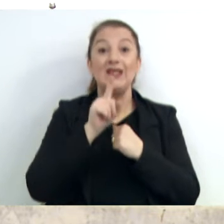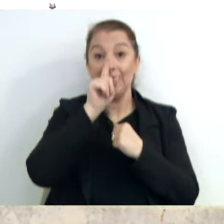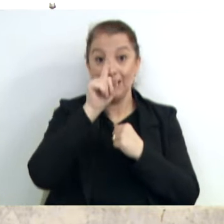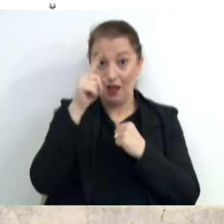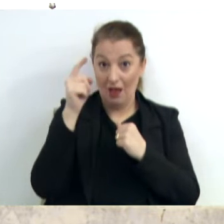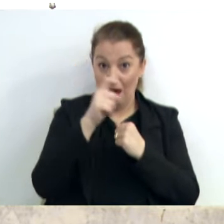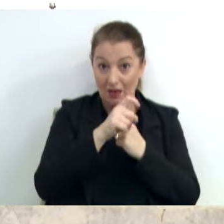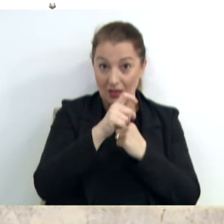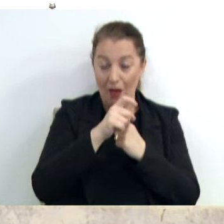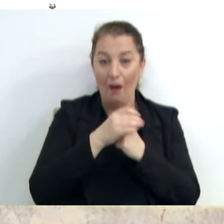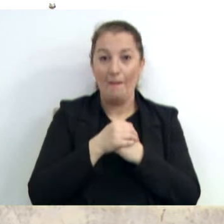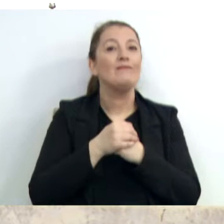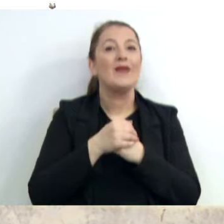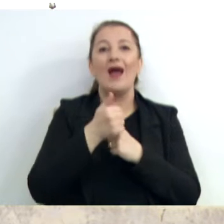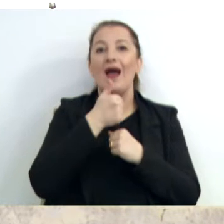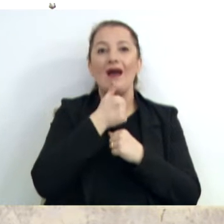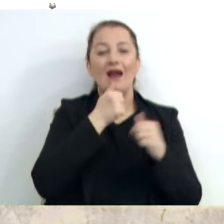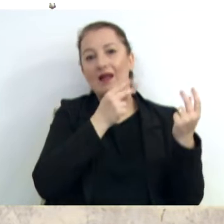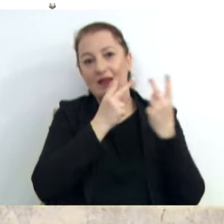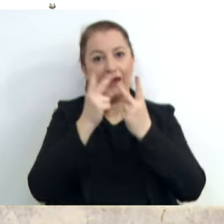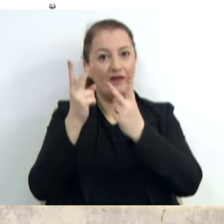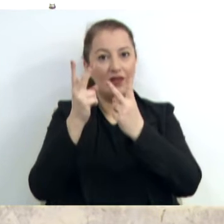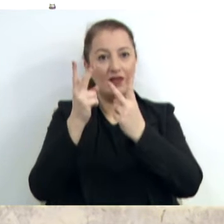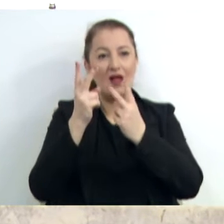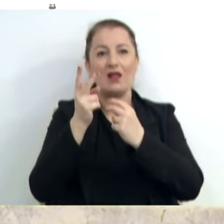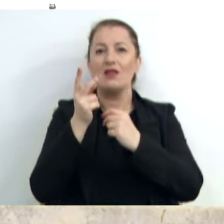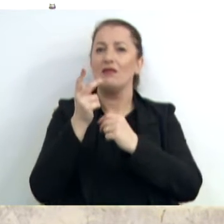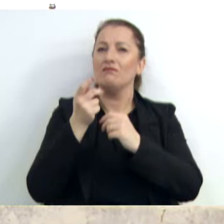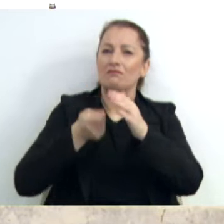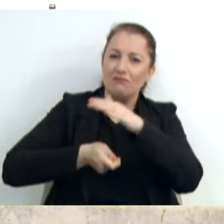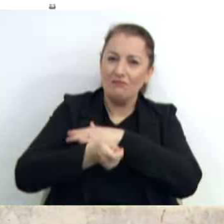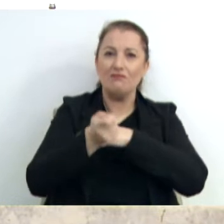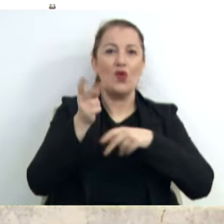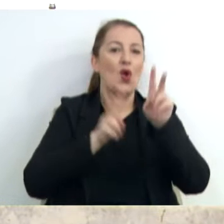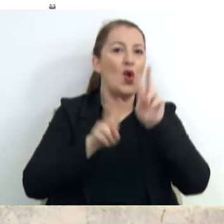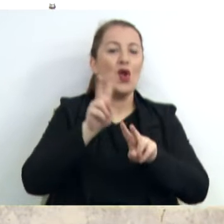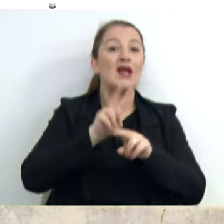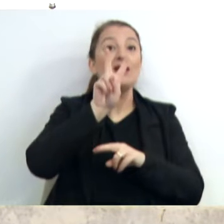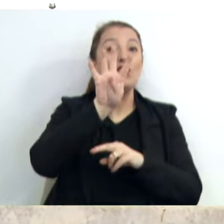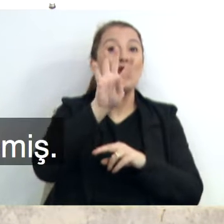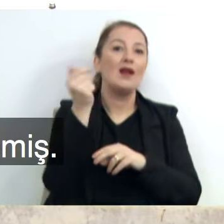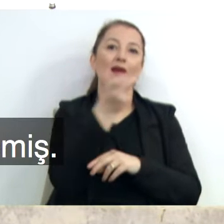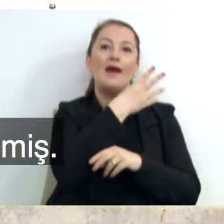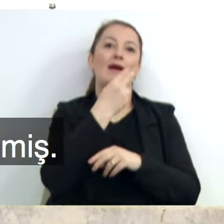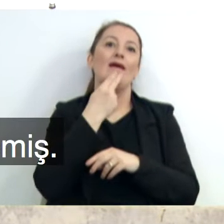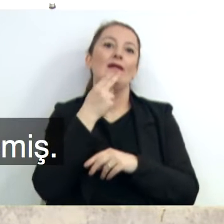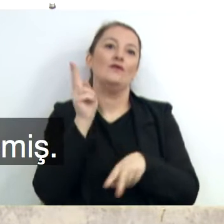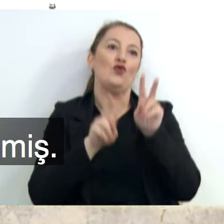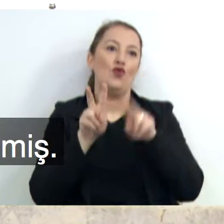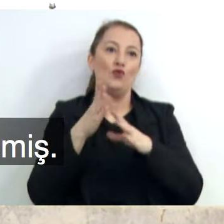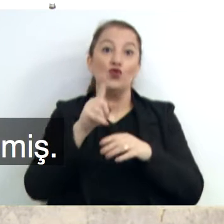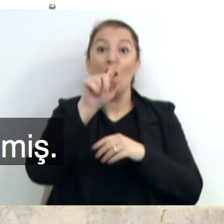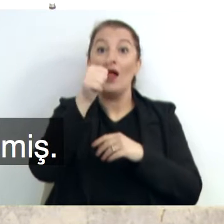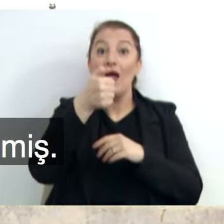şekilde ölü bulunmuş öldürülen 24 kadından 13'ünün hangi